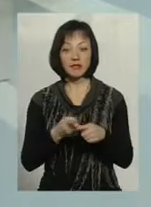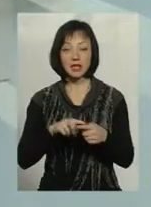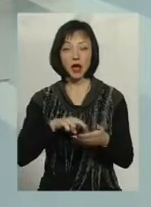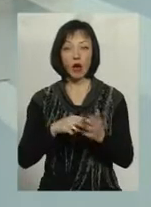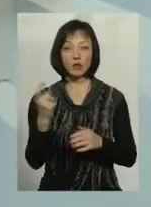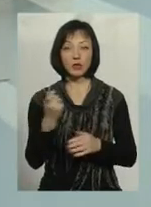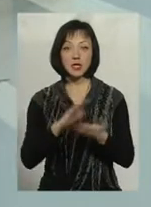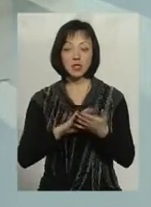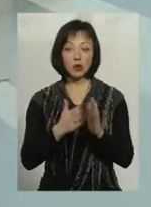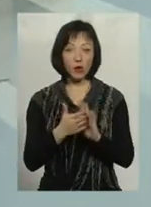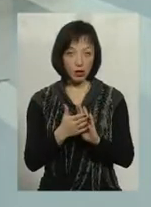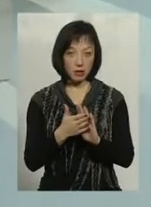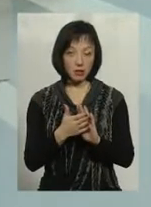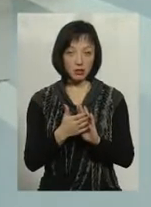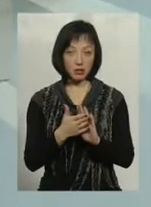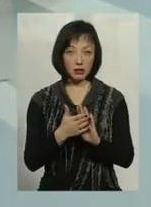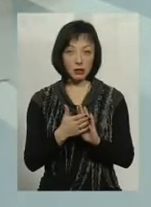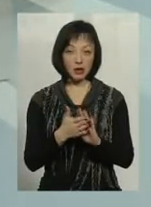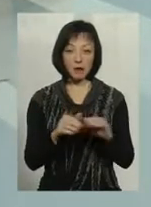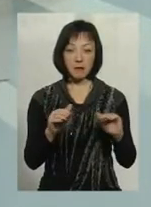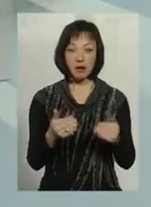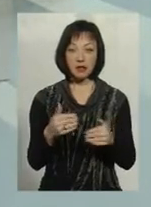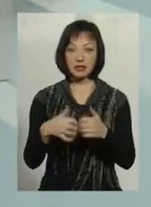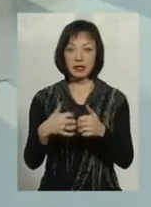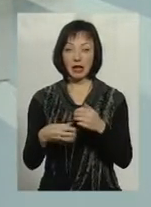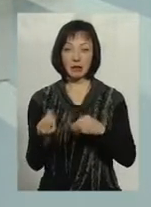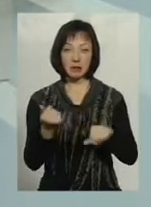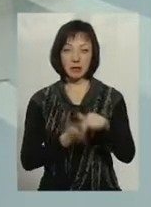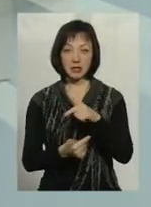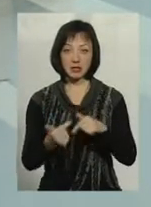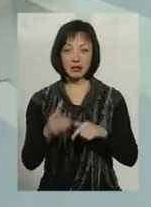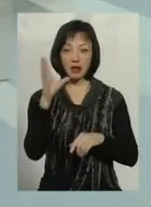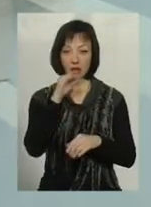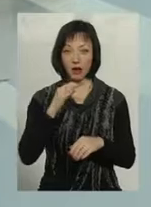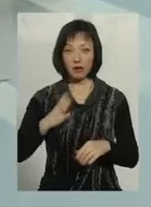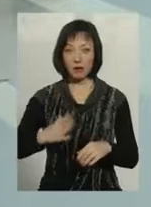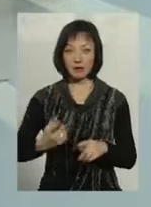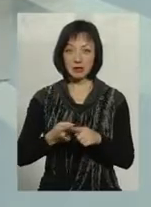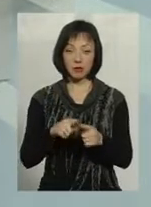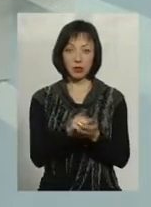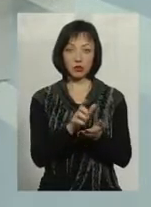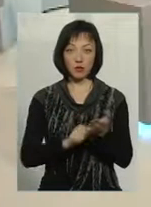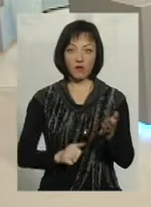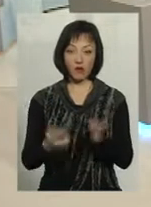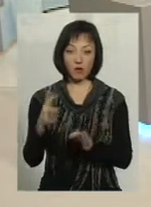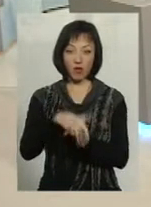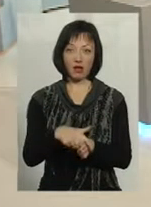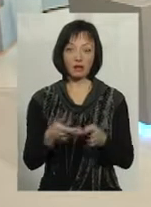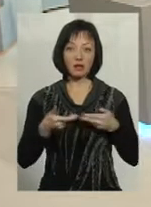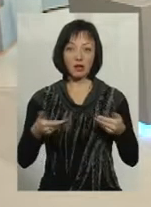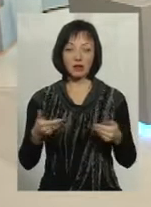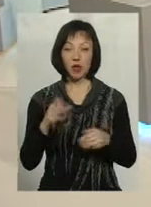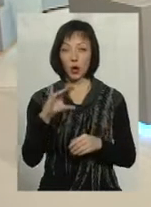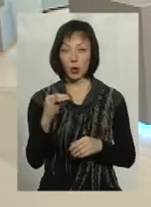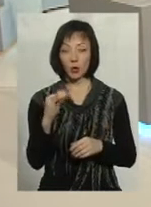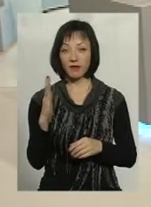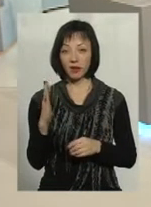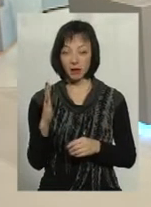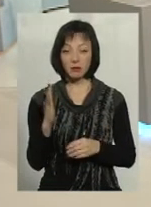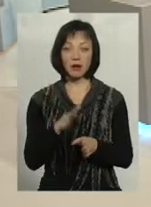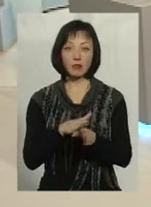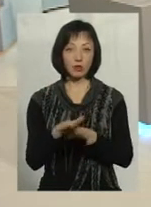зміни. Загалом, решта податкових новацій, вони вже прийняті, вже ухвалені? Чи ми знову